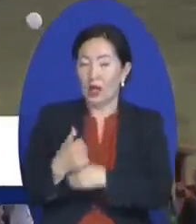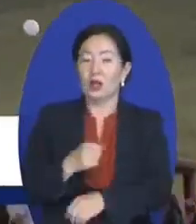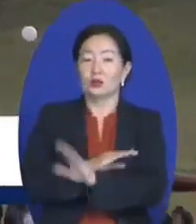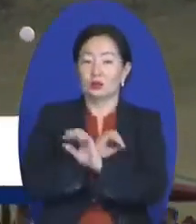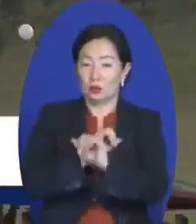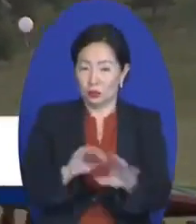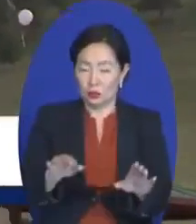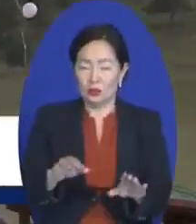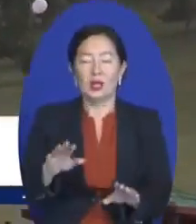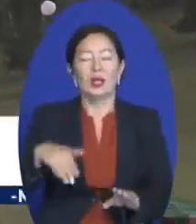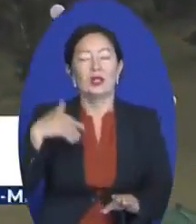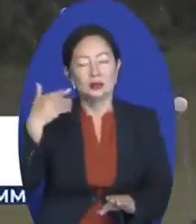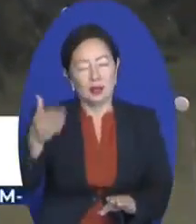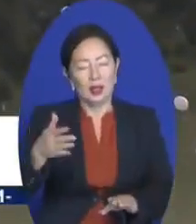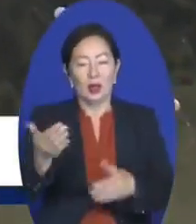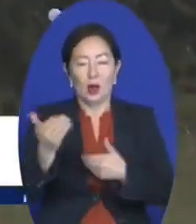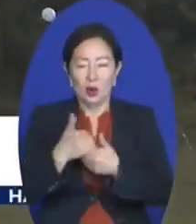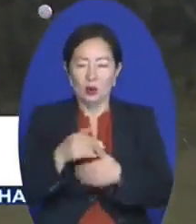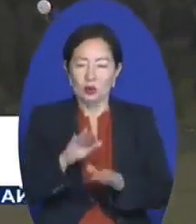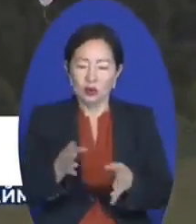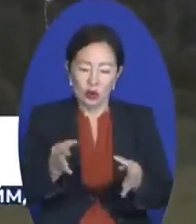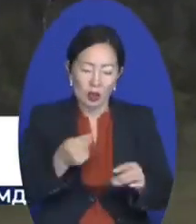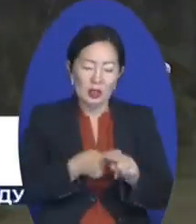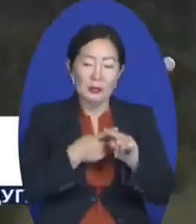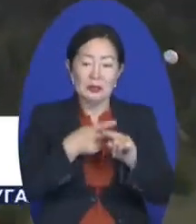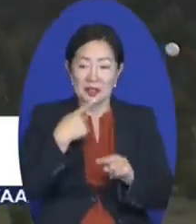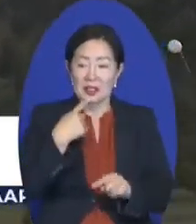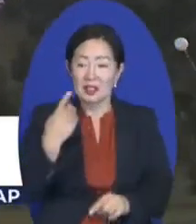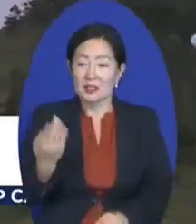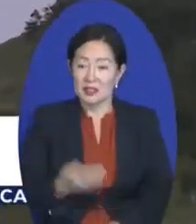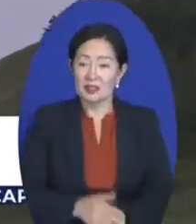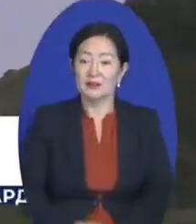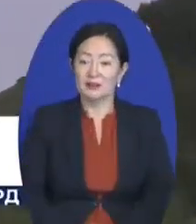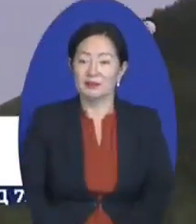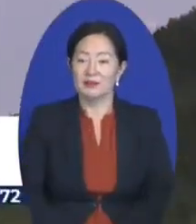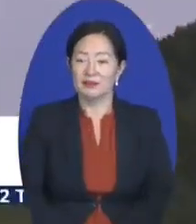Цааштай хамрагдах хүүхдийн тоог нэмнэ гэдгийг хэлж байлаа.